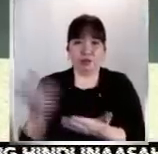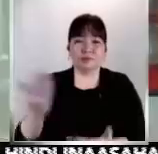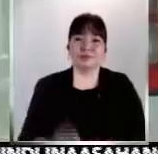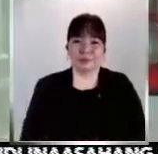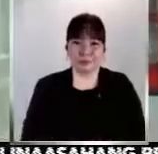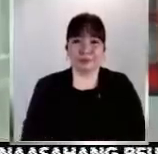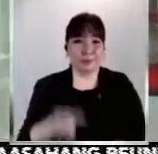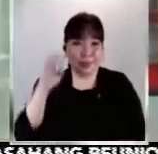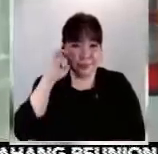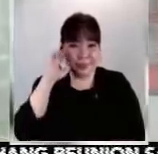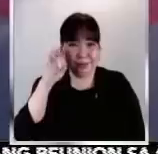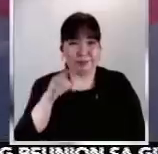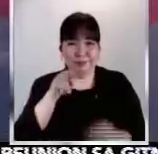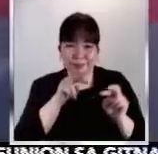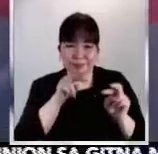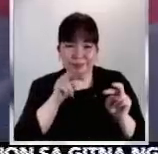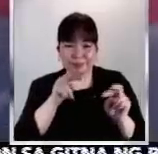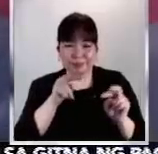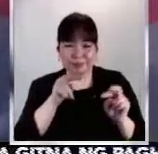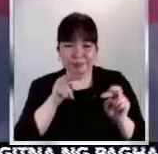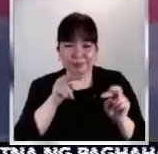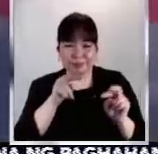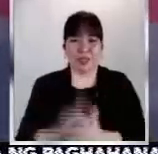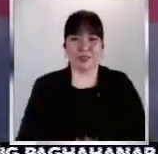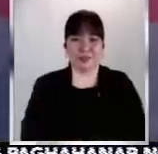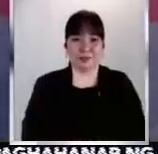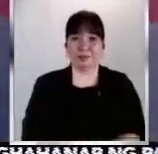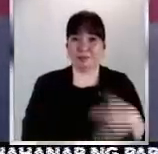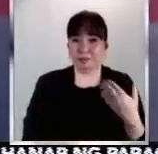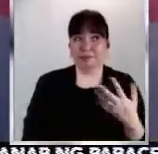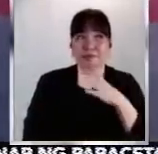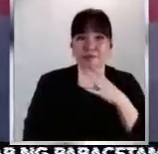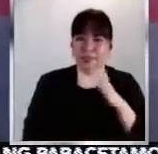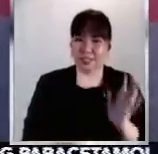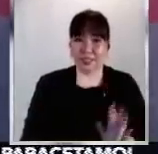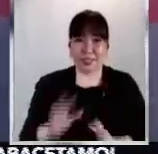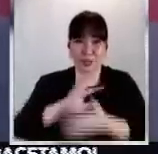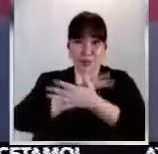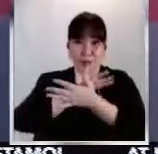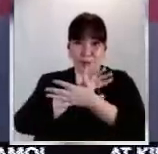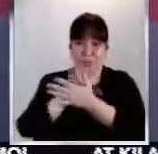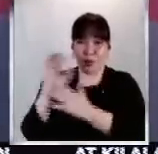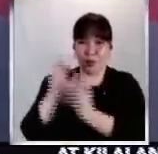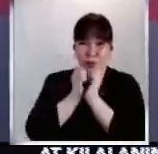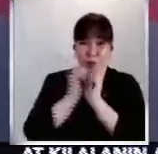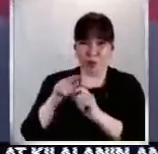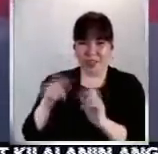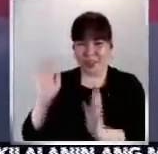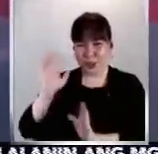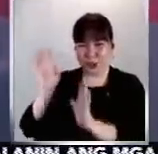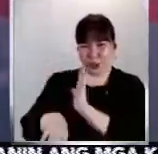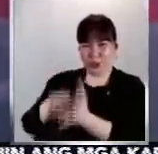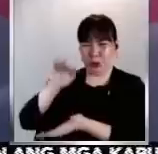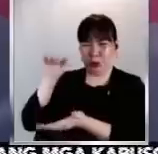Nakatutok, 24 Horas. Huwag daw maliitin ang Omicron variant na ito'y mild lamang o di kaya'y posibleng hudyat na